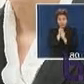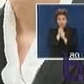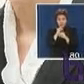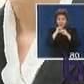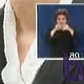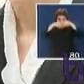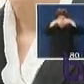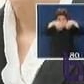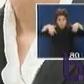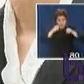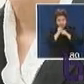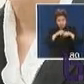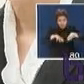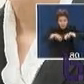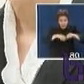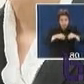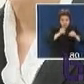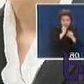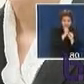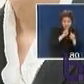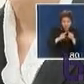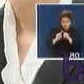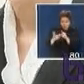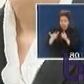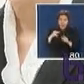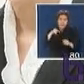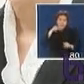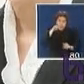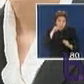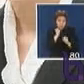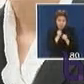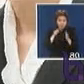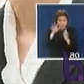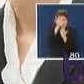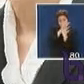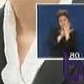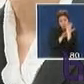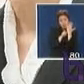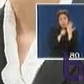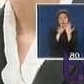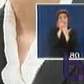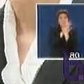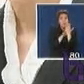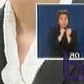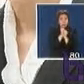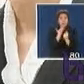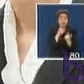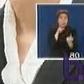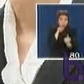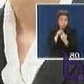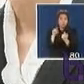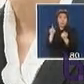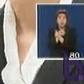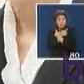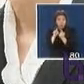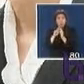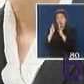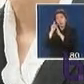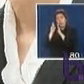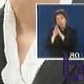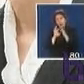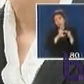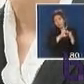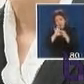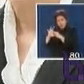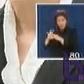านการจัดการน้ำการจัดการผังเมืองแนวการทางด้านของสังคมตลอดจนข้อกฎหมายที่เกี่ยวข้